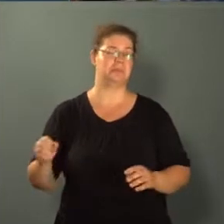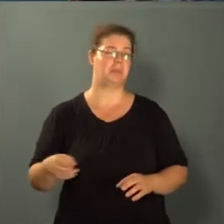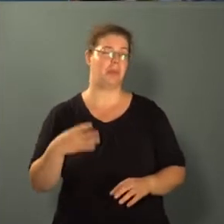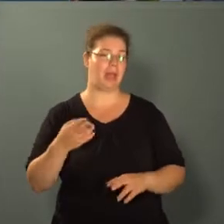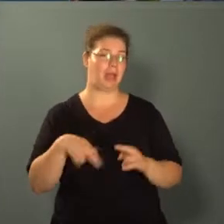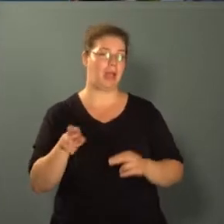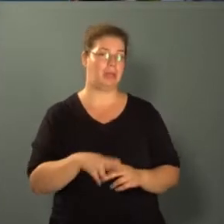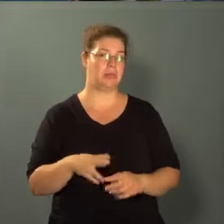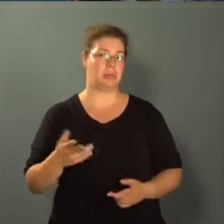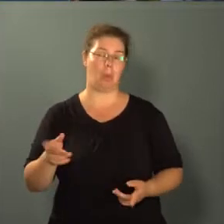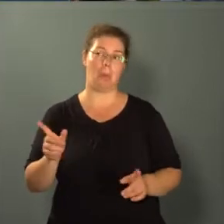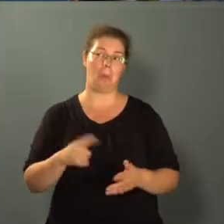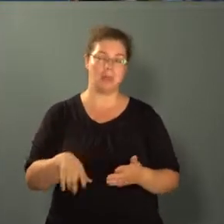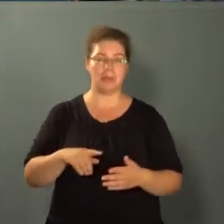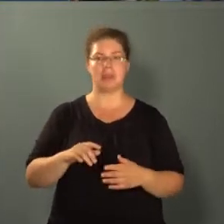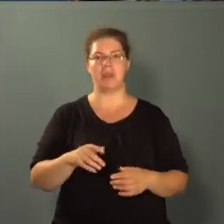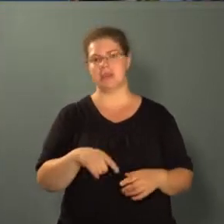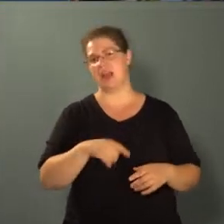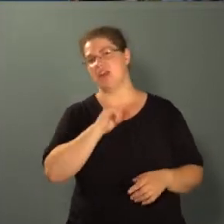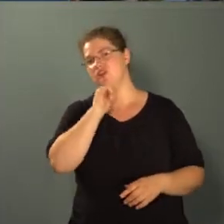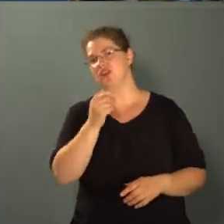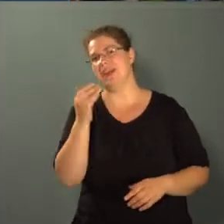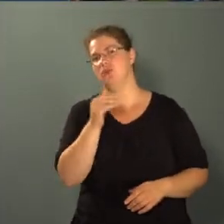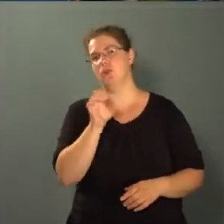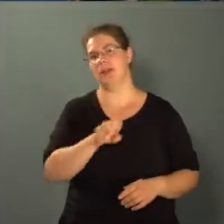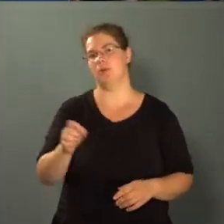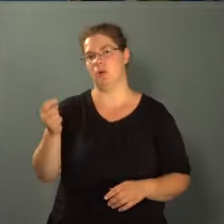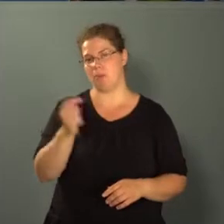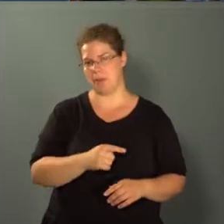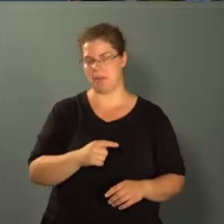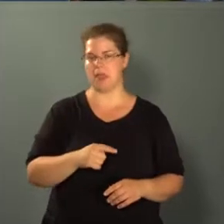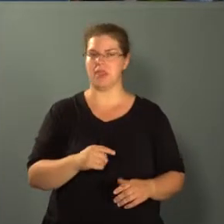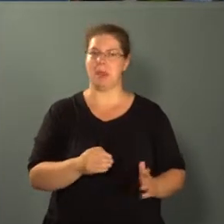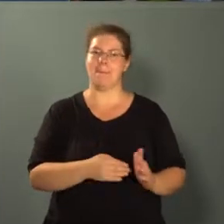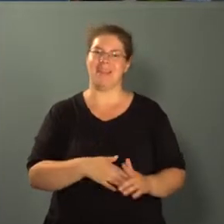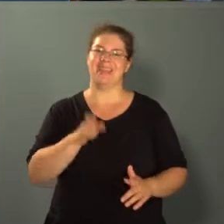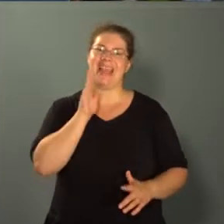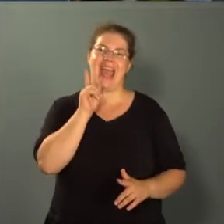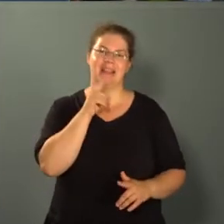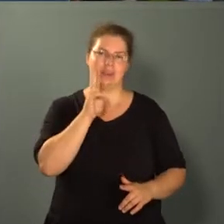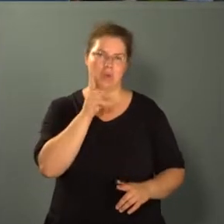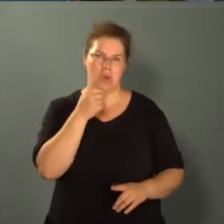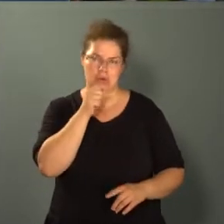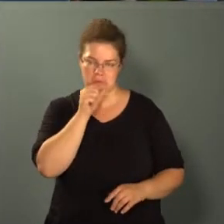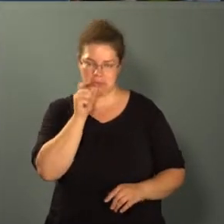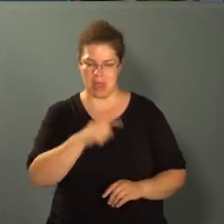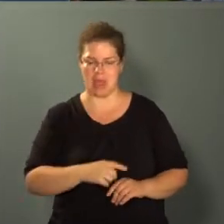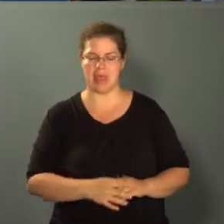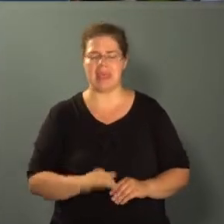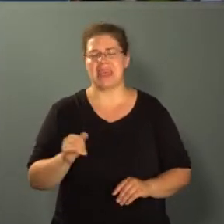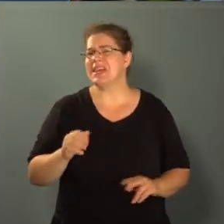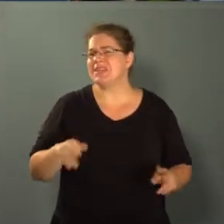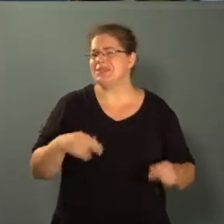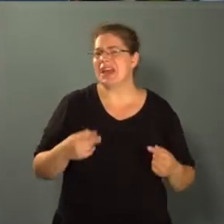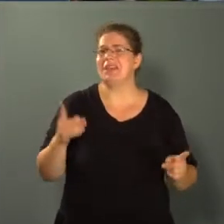megjelent több lemezünk, aztán sikerült kimennünk Nyugat-Európába, még az Átkosba, És